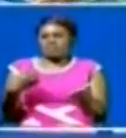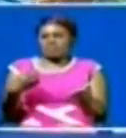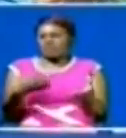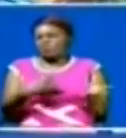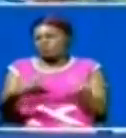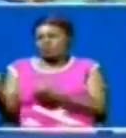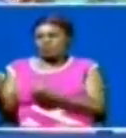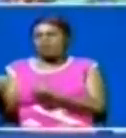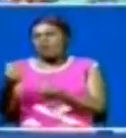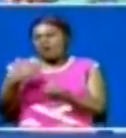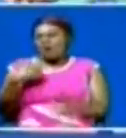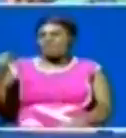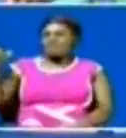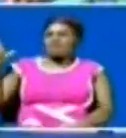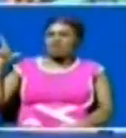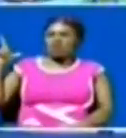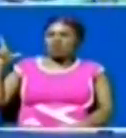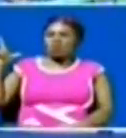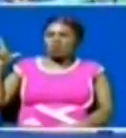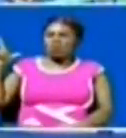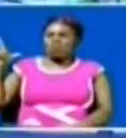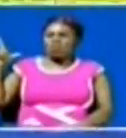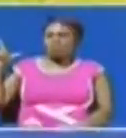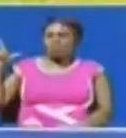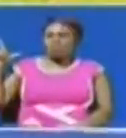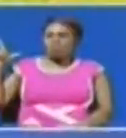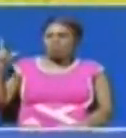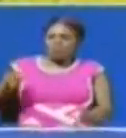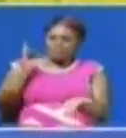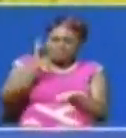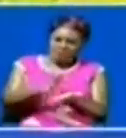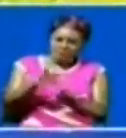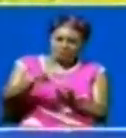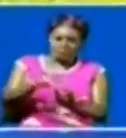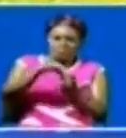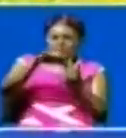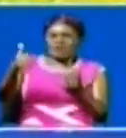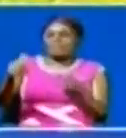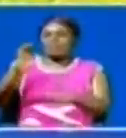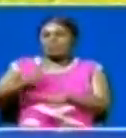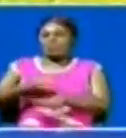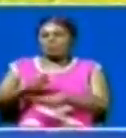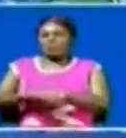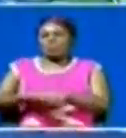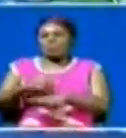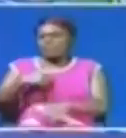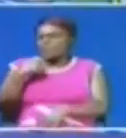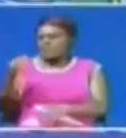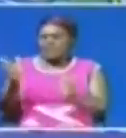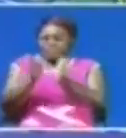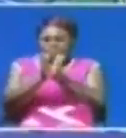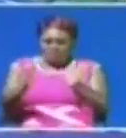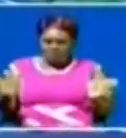sheria. Watoe na waende nyumbani na wachakue wengine wazuri. That is what I can tell